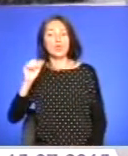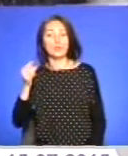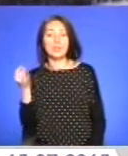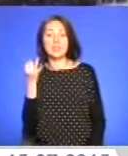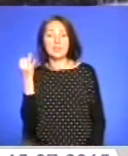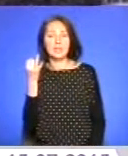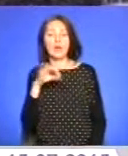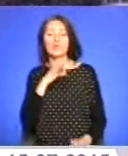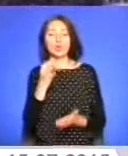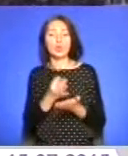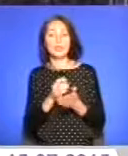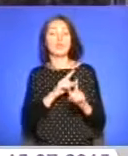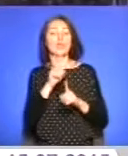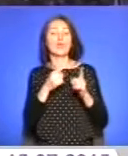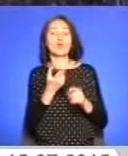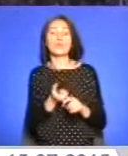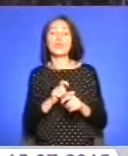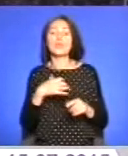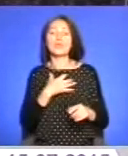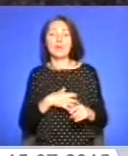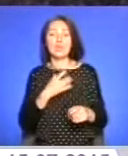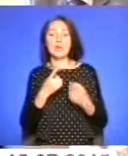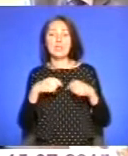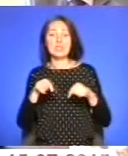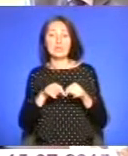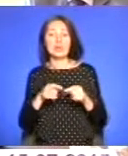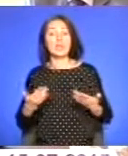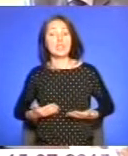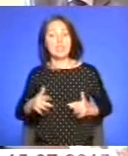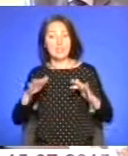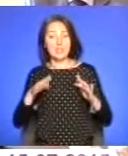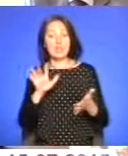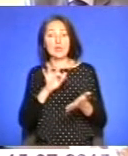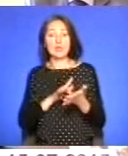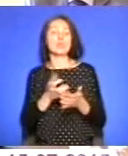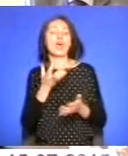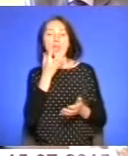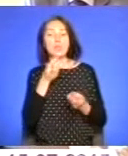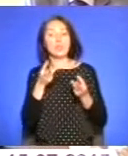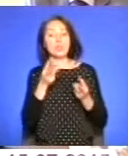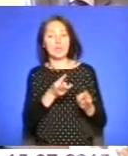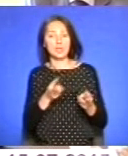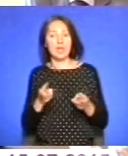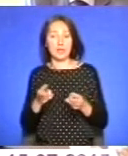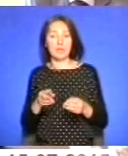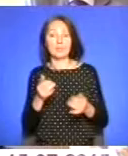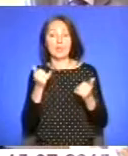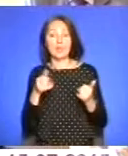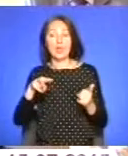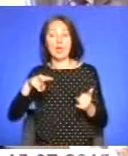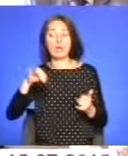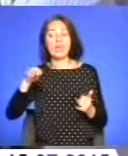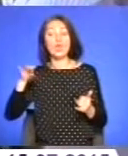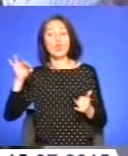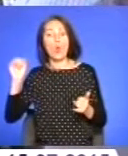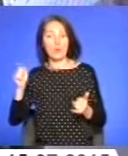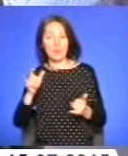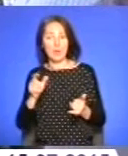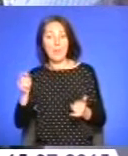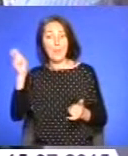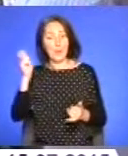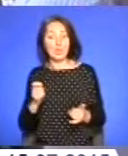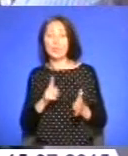сферах життєдіяльності міста, зокрема теплопостачання. Тепер литовці приїхали, аби поділитися своїм досвідом з усіма тернополянами.